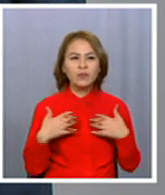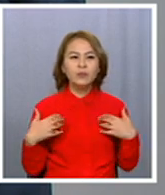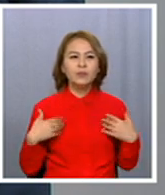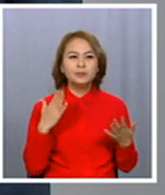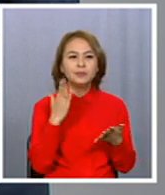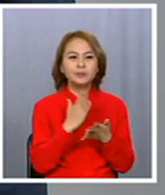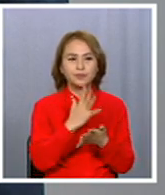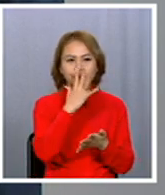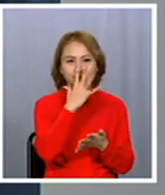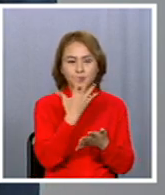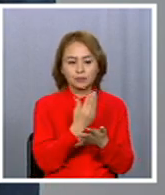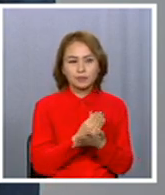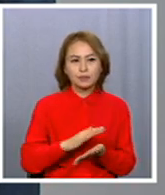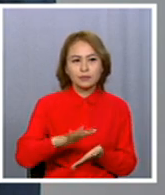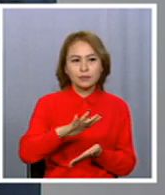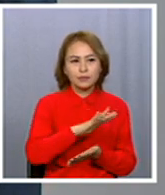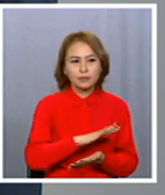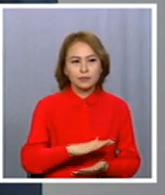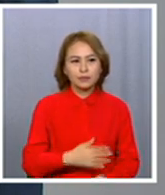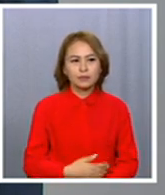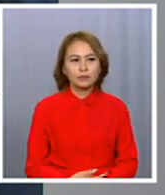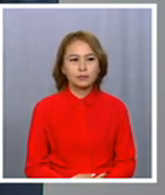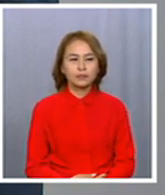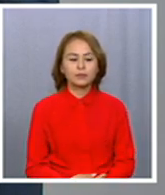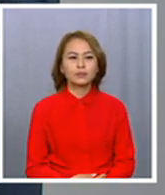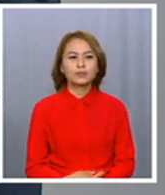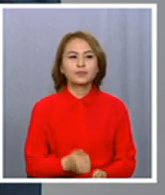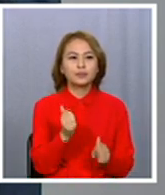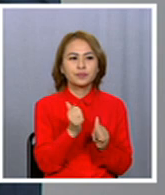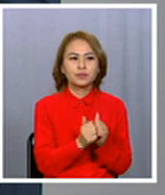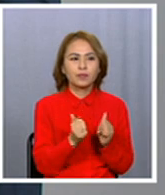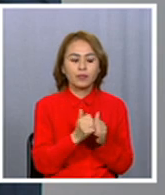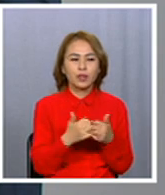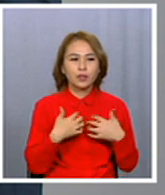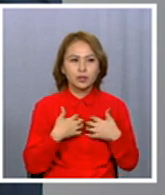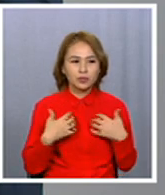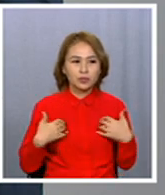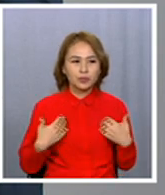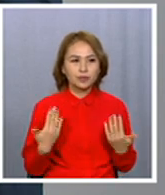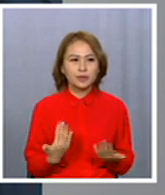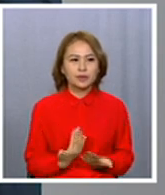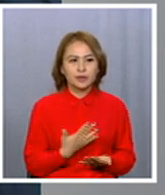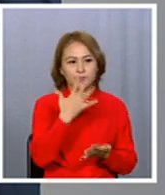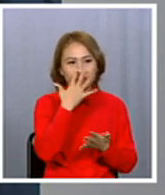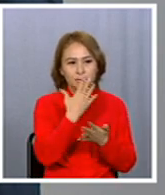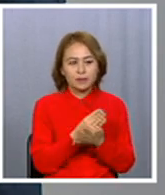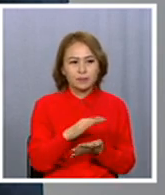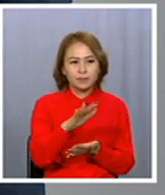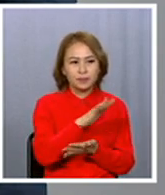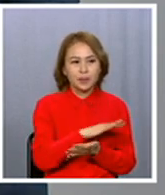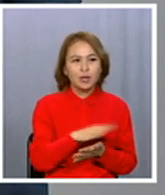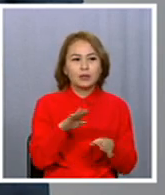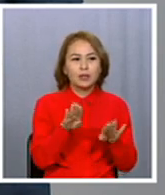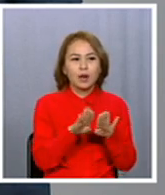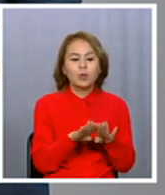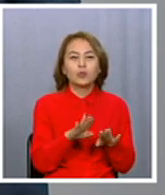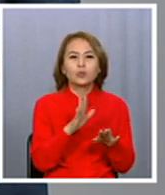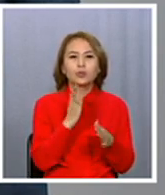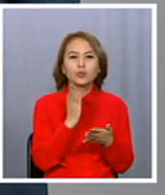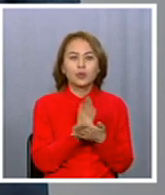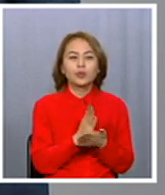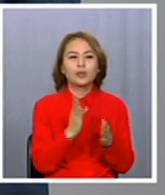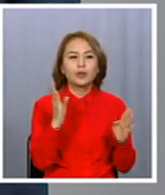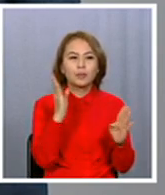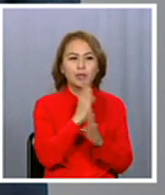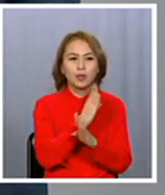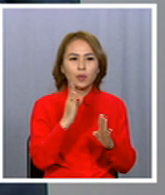своя среда обитания. Каждое животное живет в своей среде обитания. Так